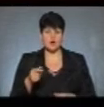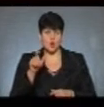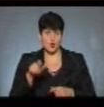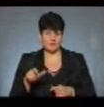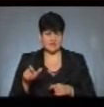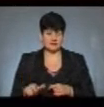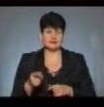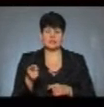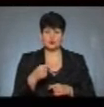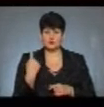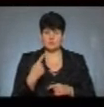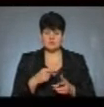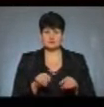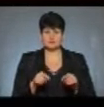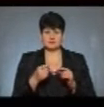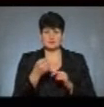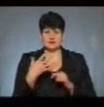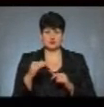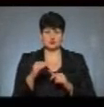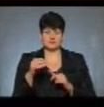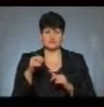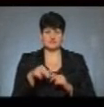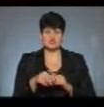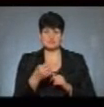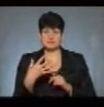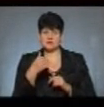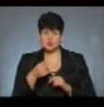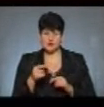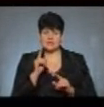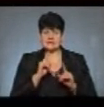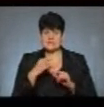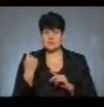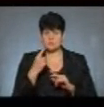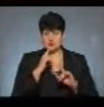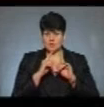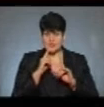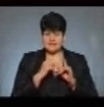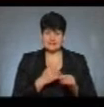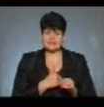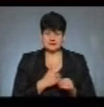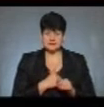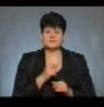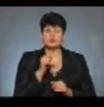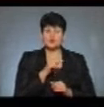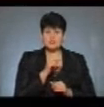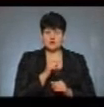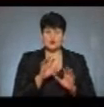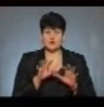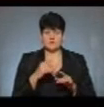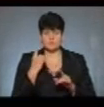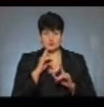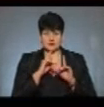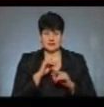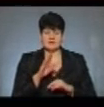заснували 15 жовтня 2015 року на сесії Тернопільської обласної ради з ініціативи тодішнього голови облради